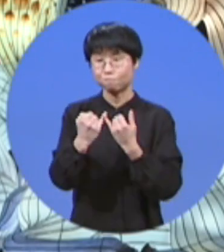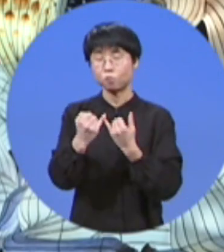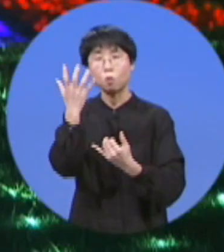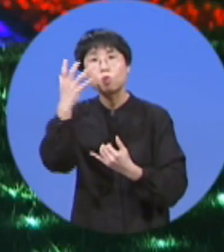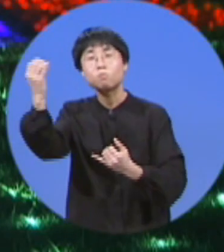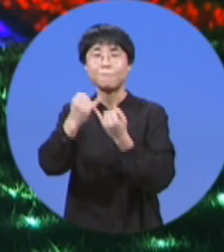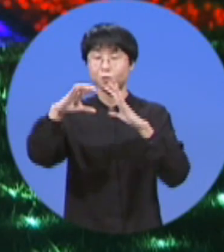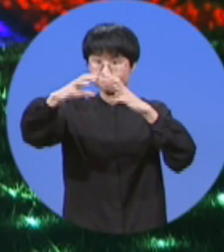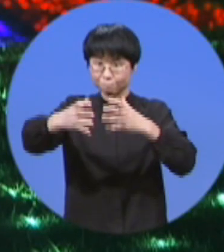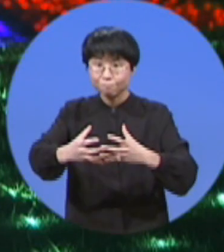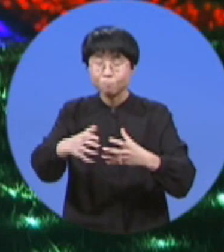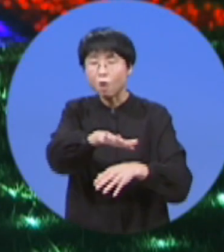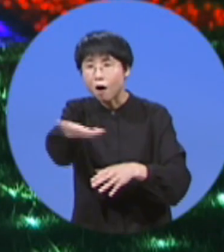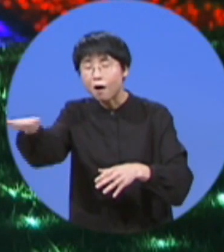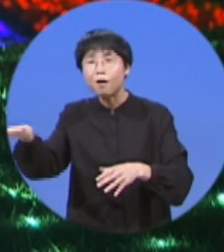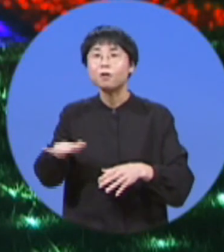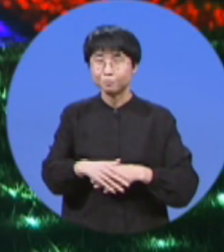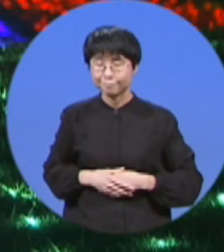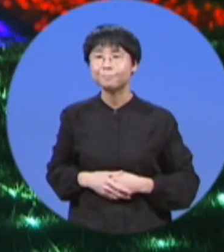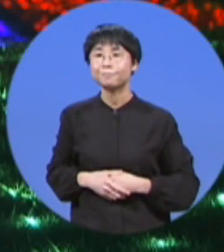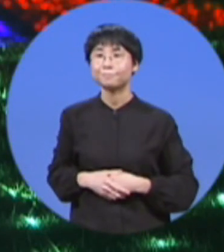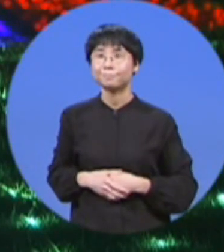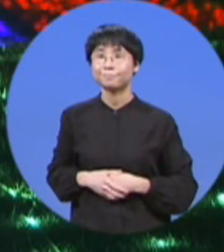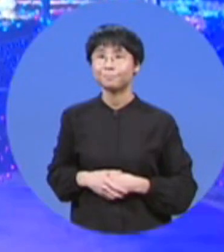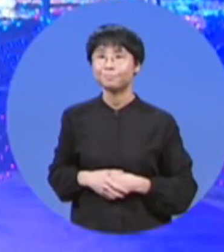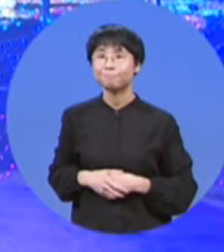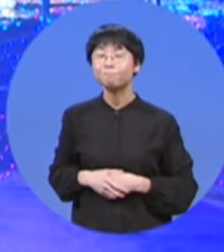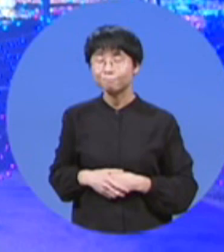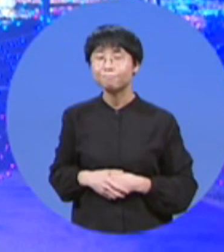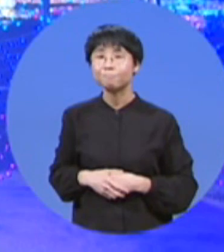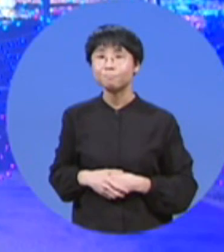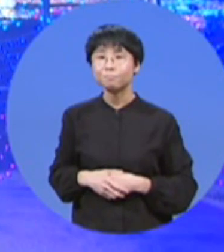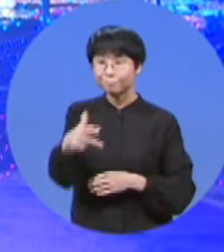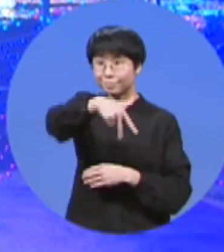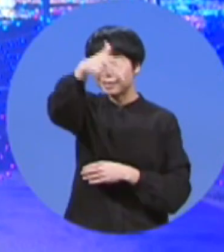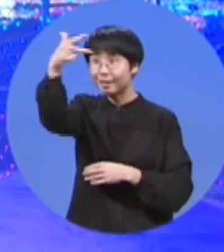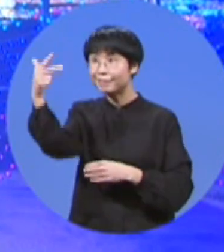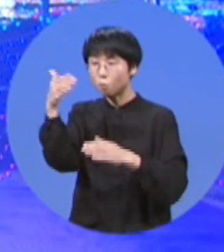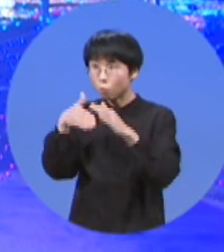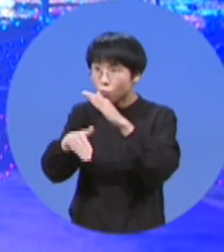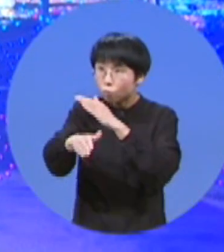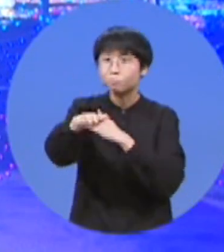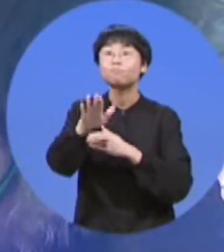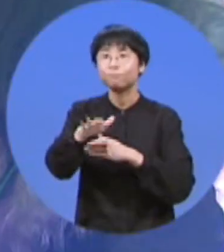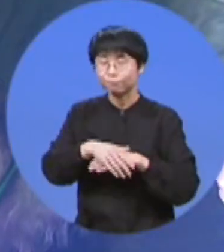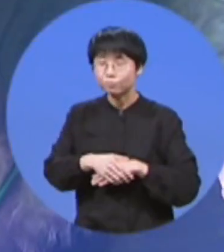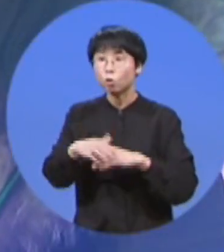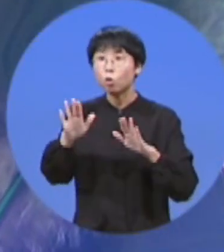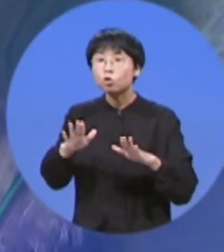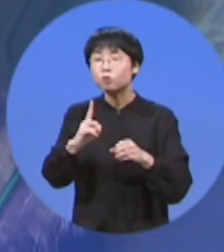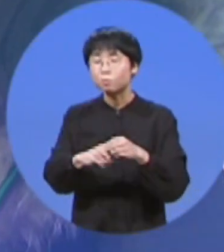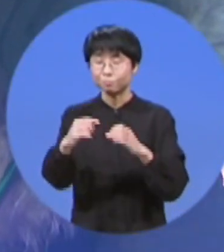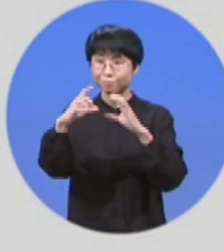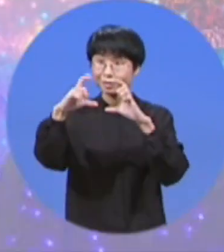幻想的な空間が広がっています。また虹のトンネルもあり、今年も写真映え